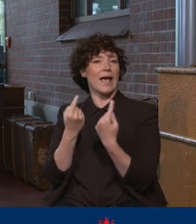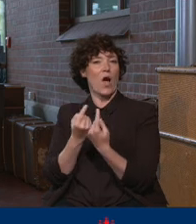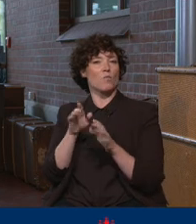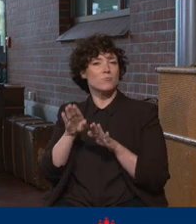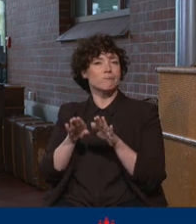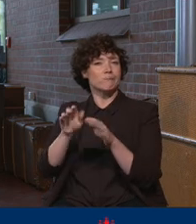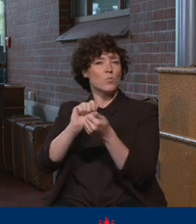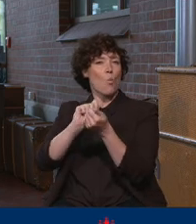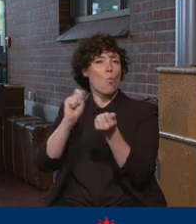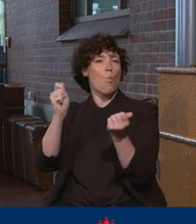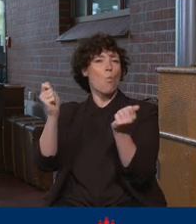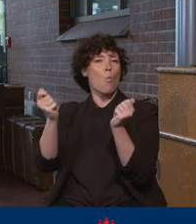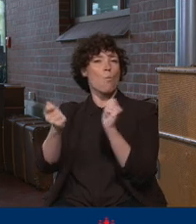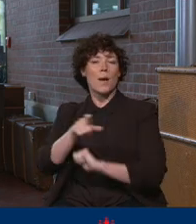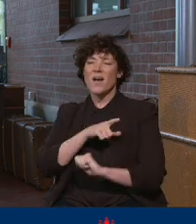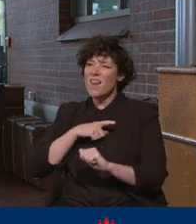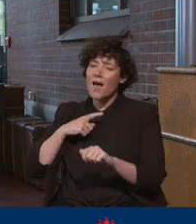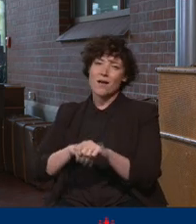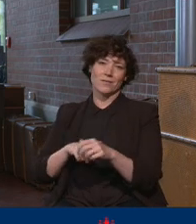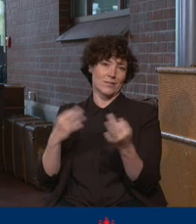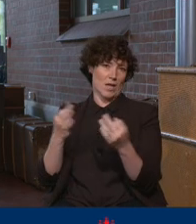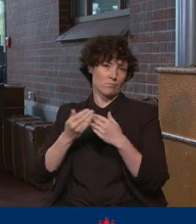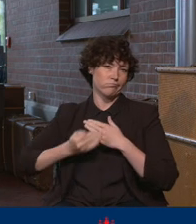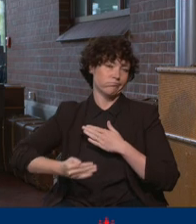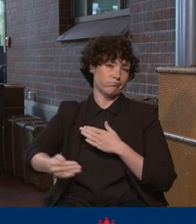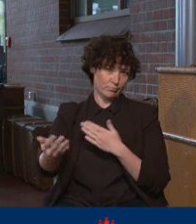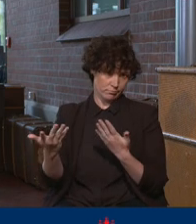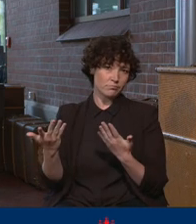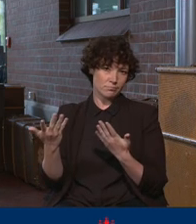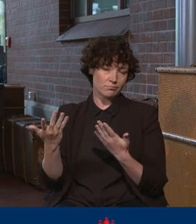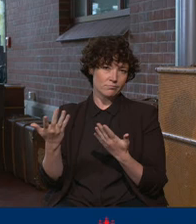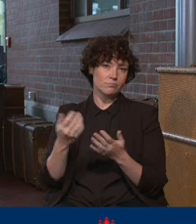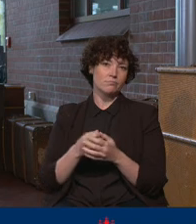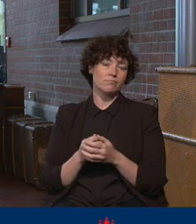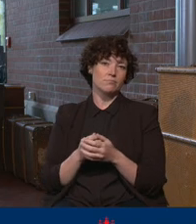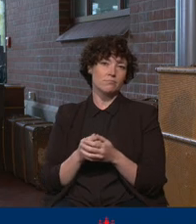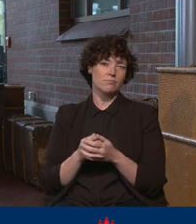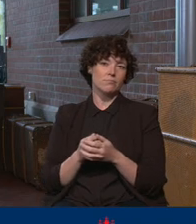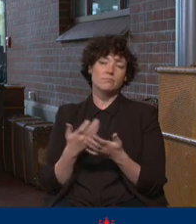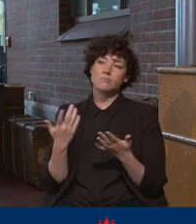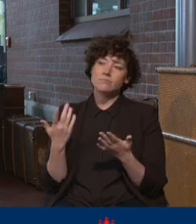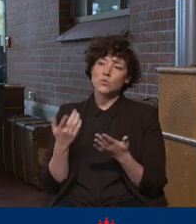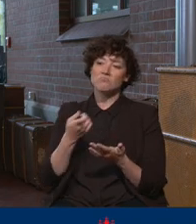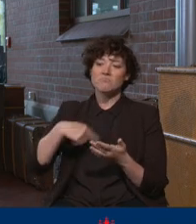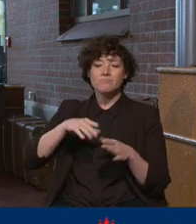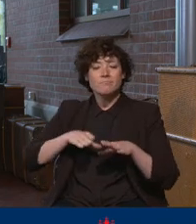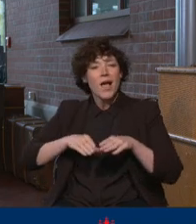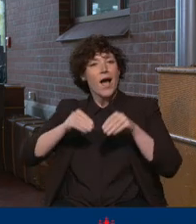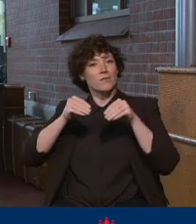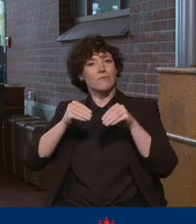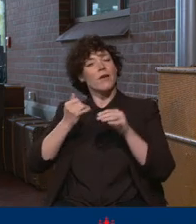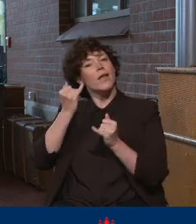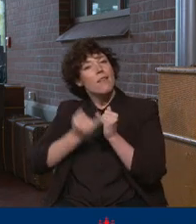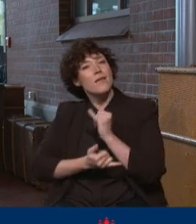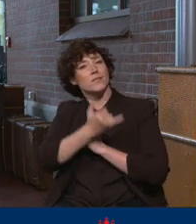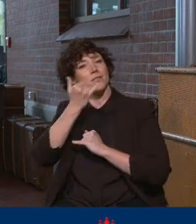verändern können so und das haben wir begonnen im letzten jahr